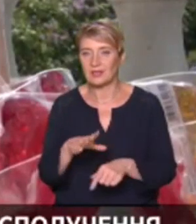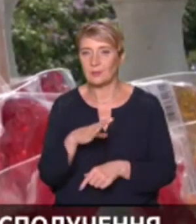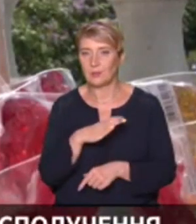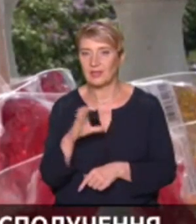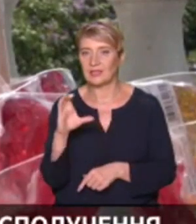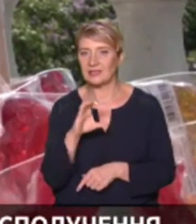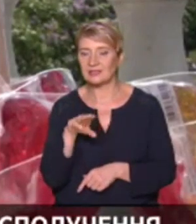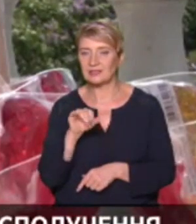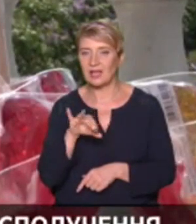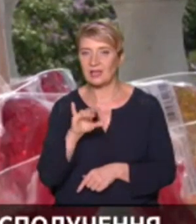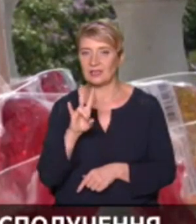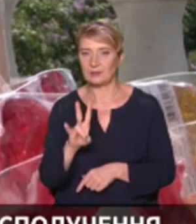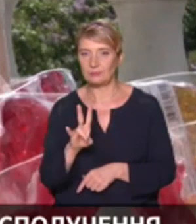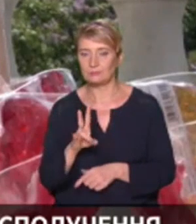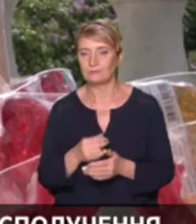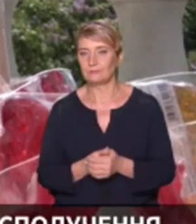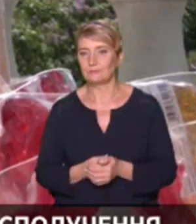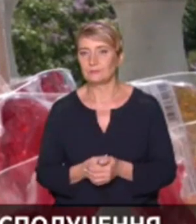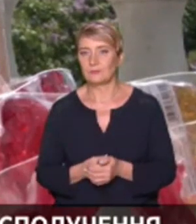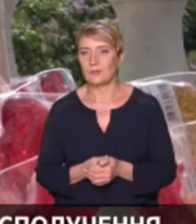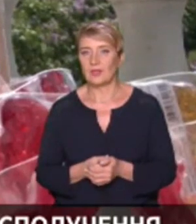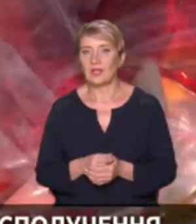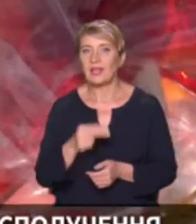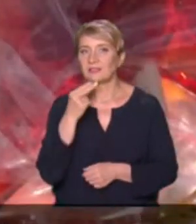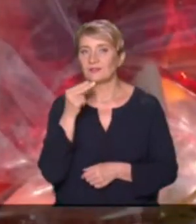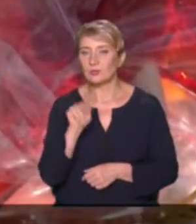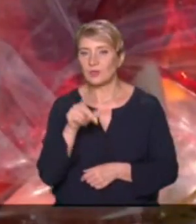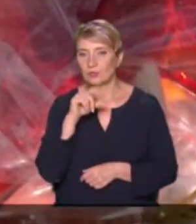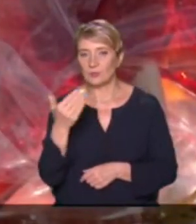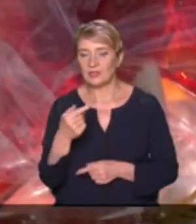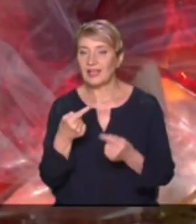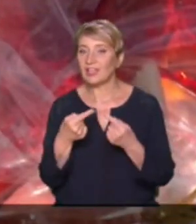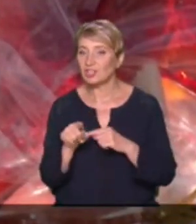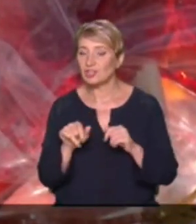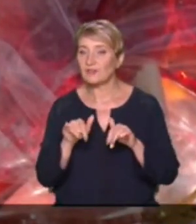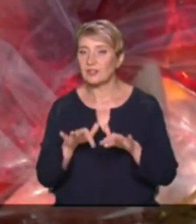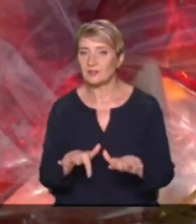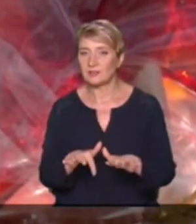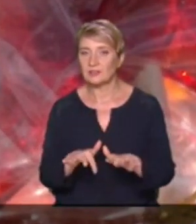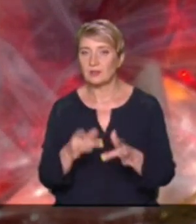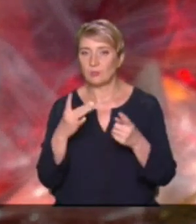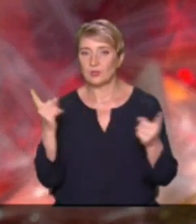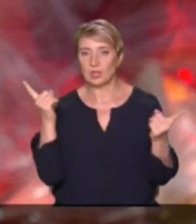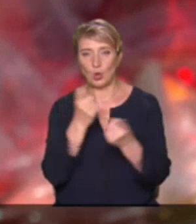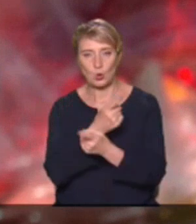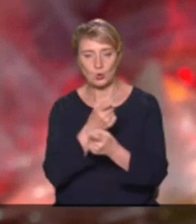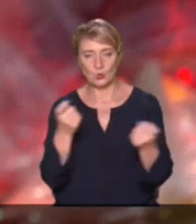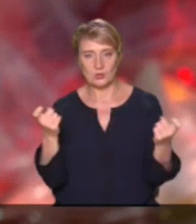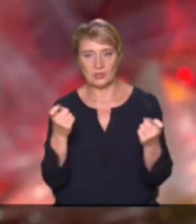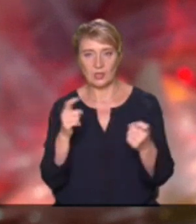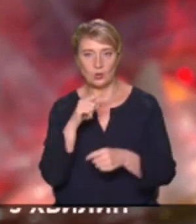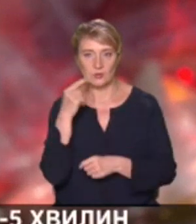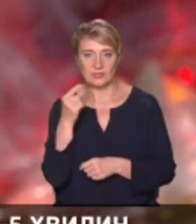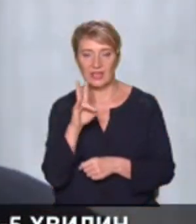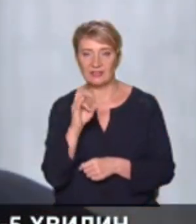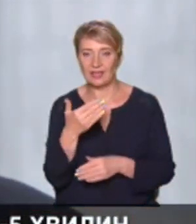десталінізація, депутінізація. Ну і у всьому звинувачують його. Інший варіант – це просто розвал Росії на кілька частин.